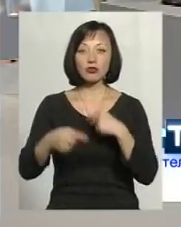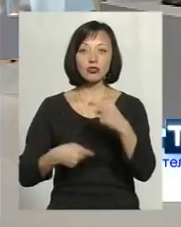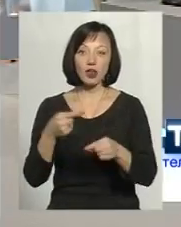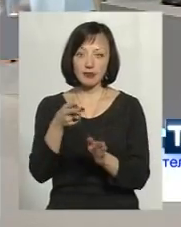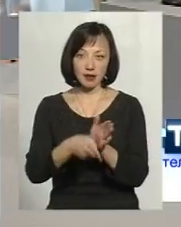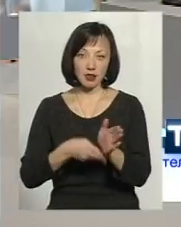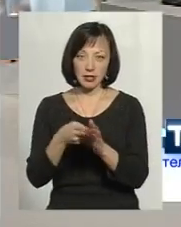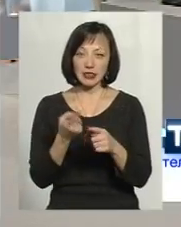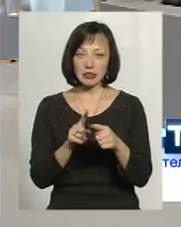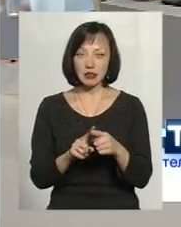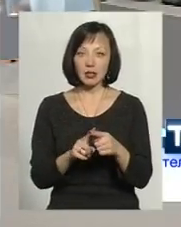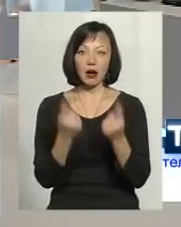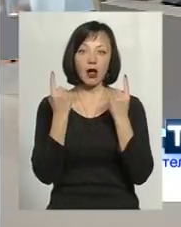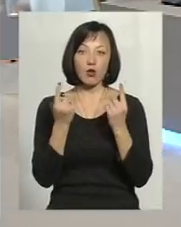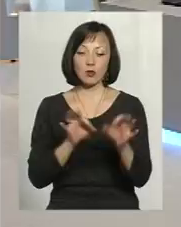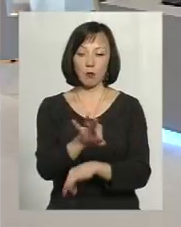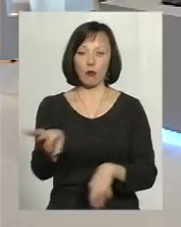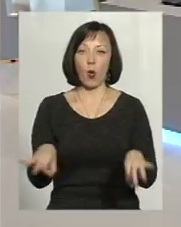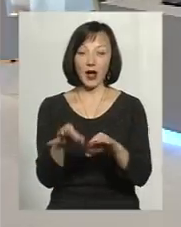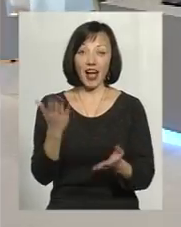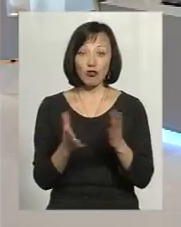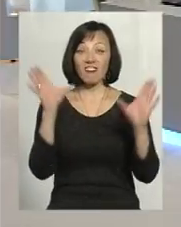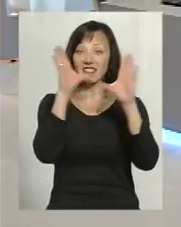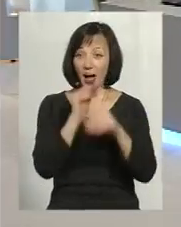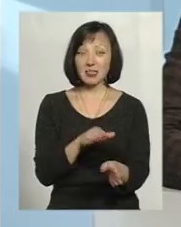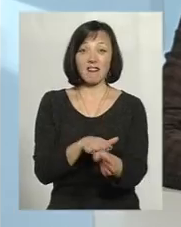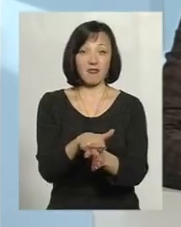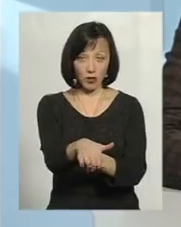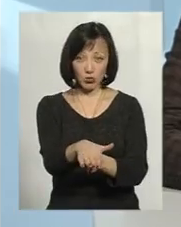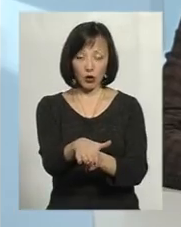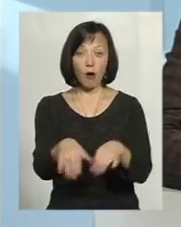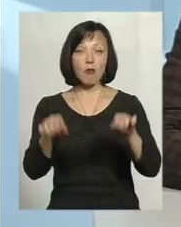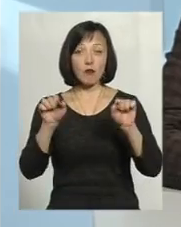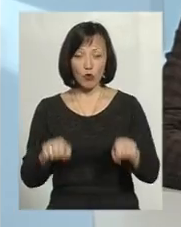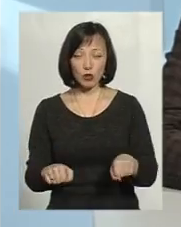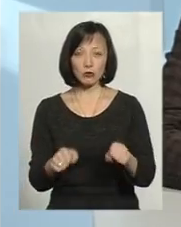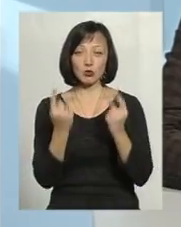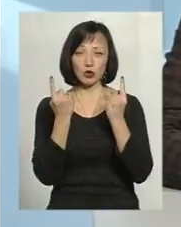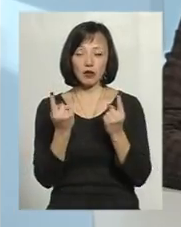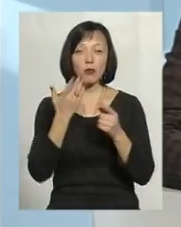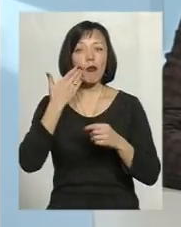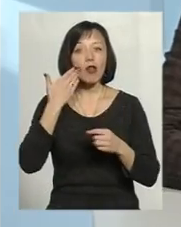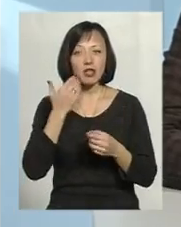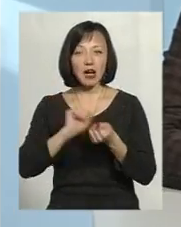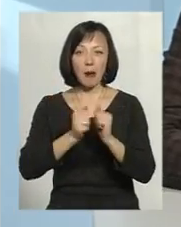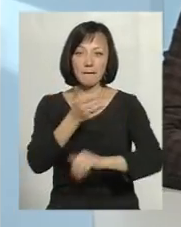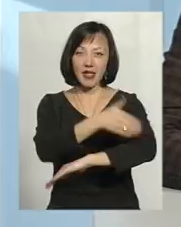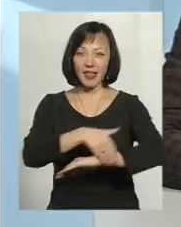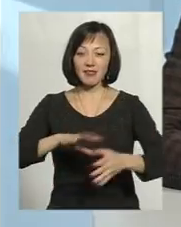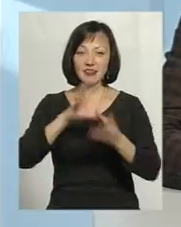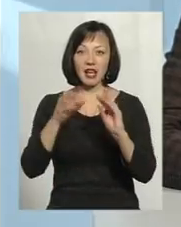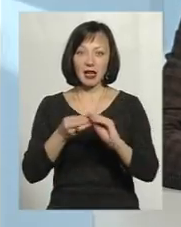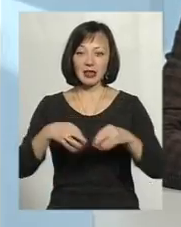Це насправді доволі грандіозний проєкт. Якщо його вдасться реалізувати, ми зможемо дуже-дуже суттєво розвантажити Кам'янецьку і взагалі